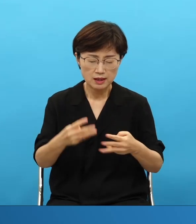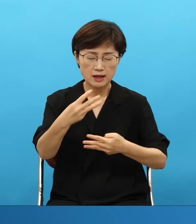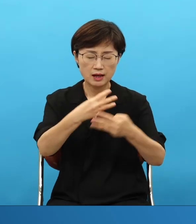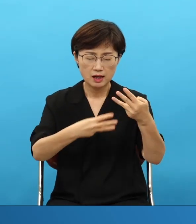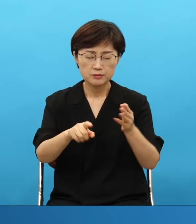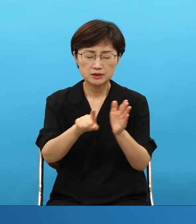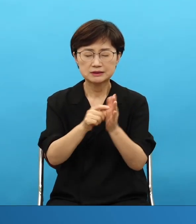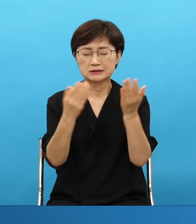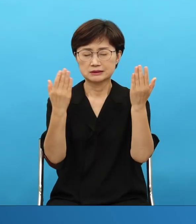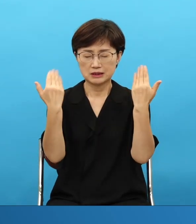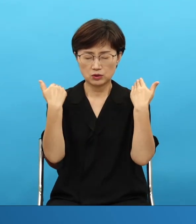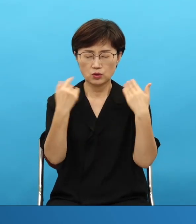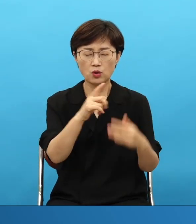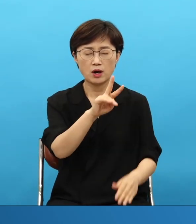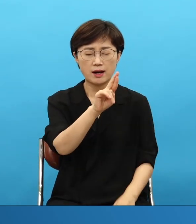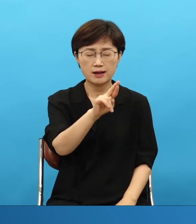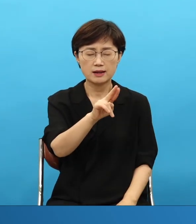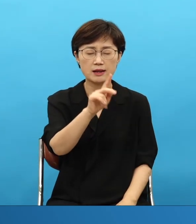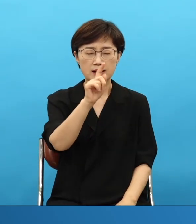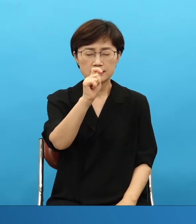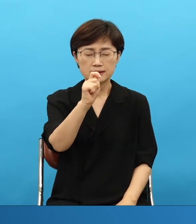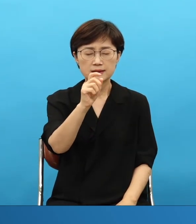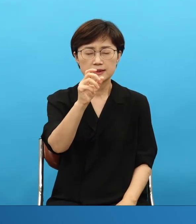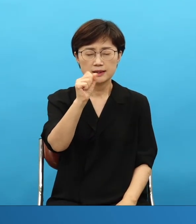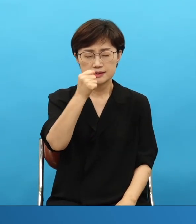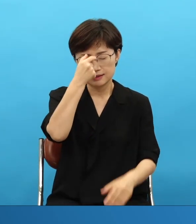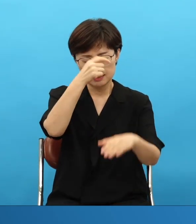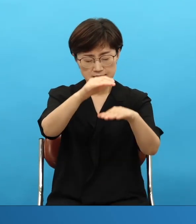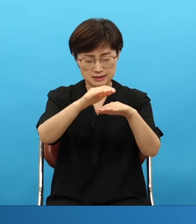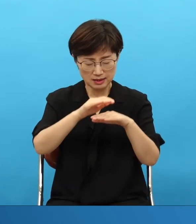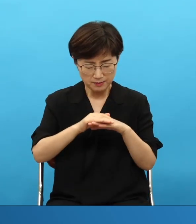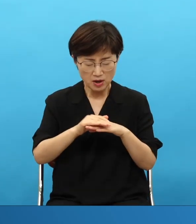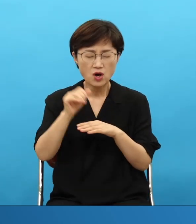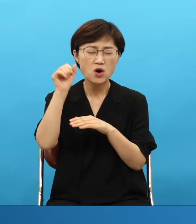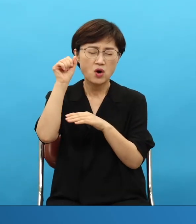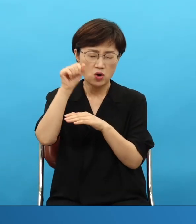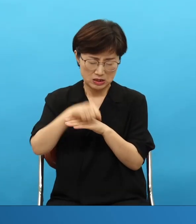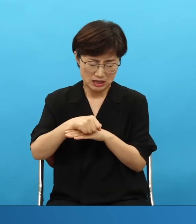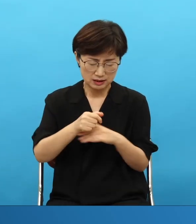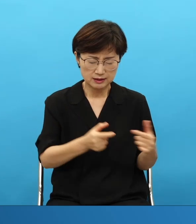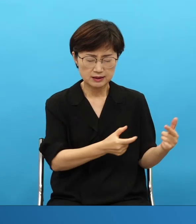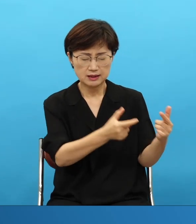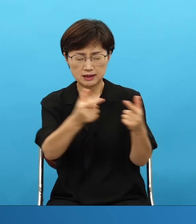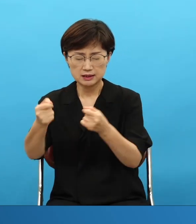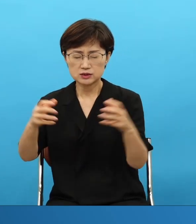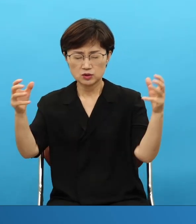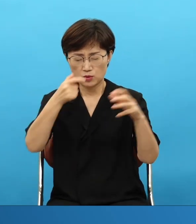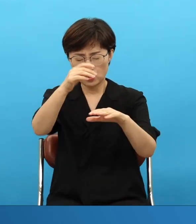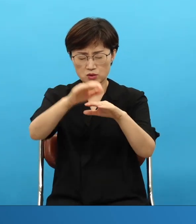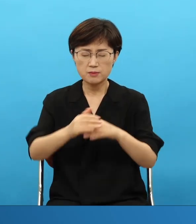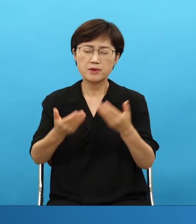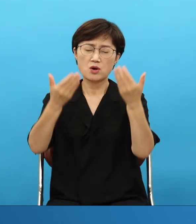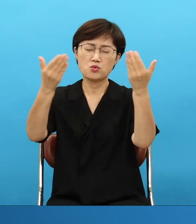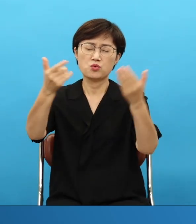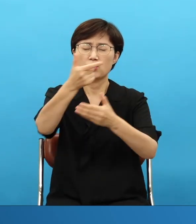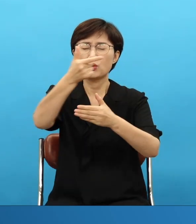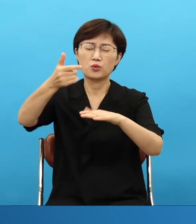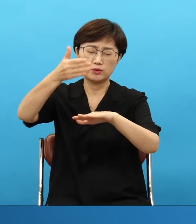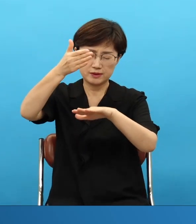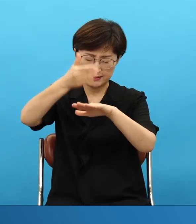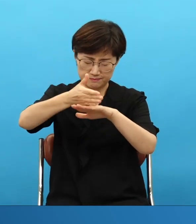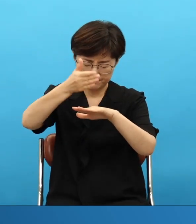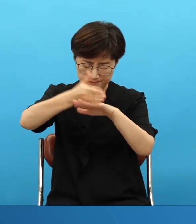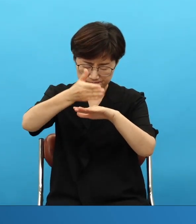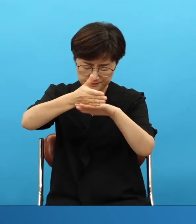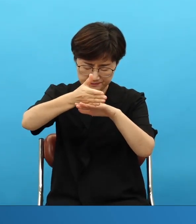예배로 전국과 세계 사망자들이 함께 예배드림을 감사드립니다. Thank you for allowing us, for the committed workers across the nation and the world, to give